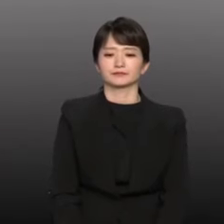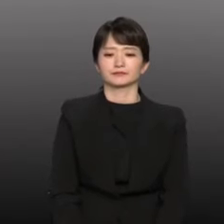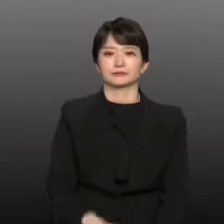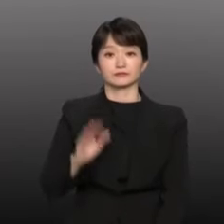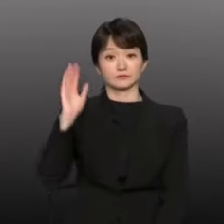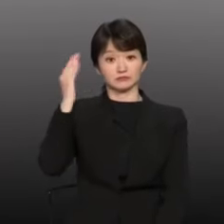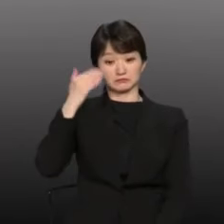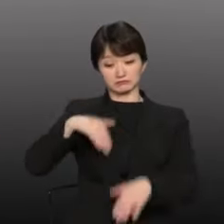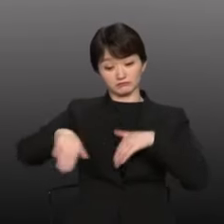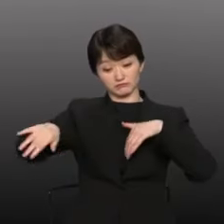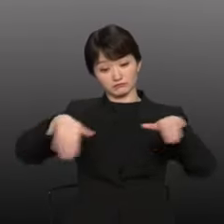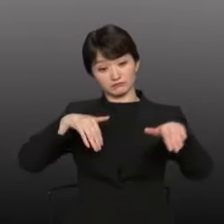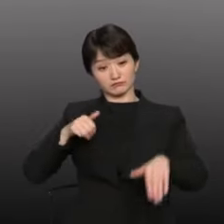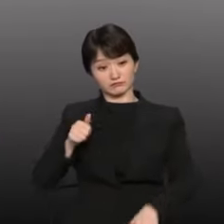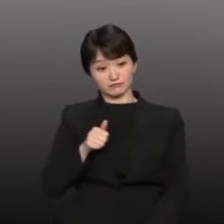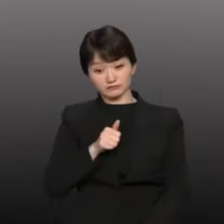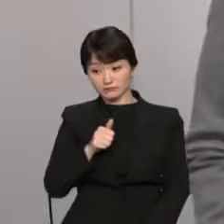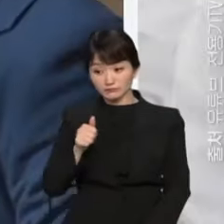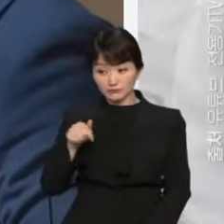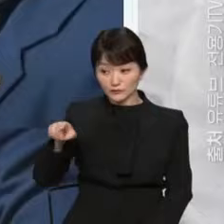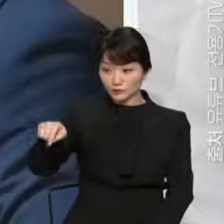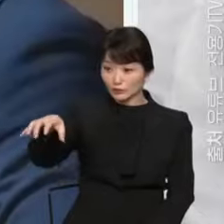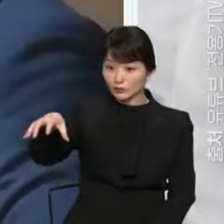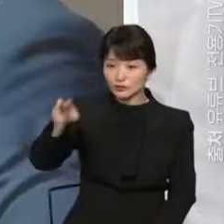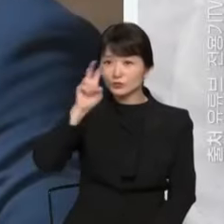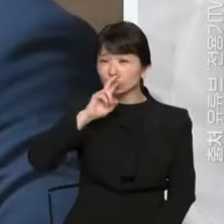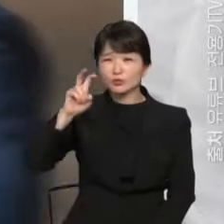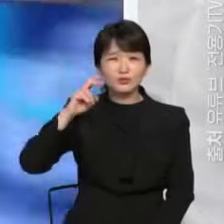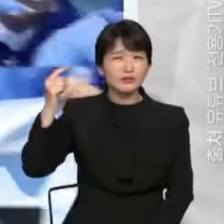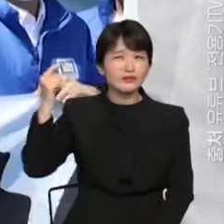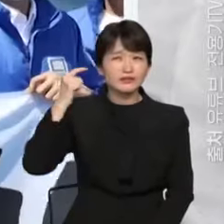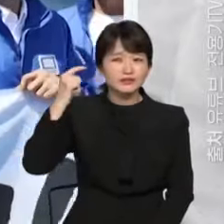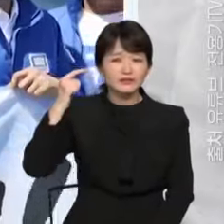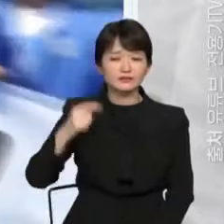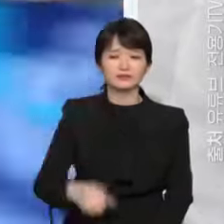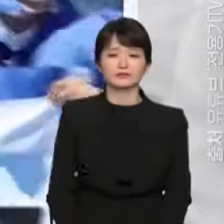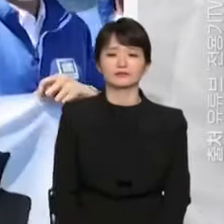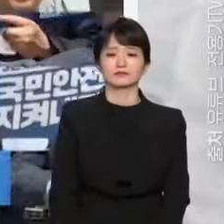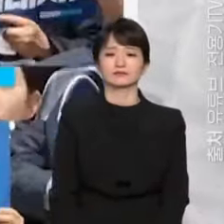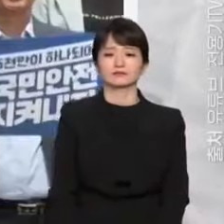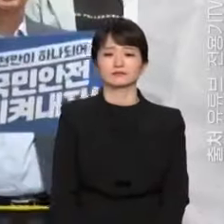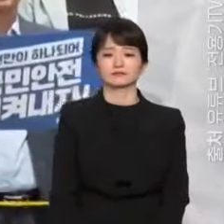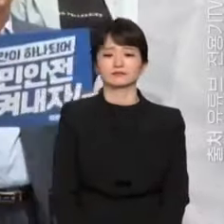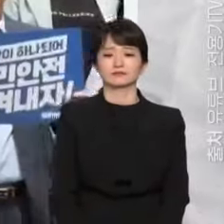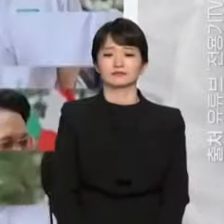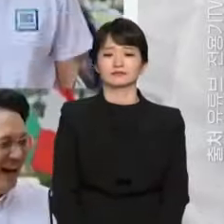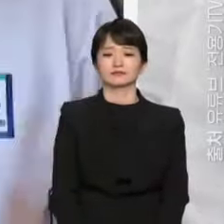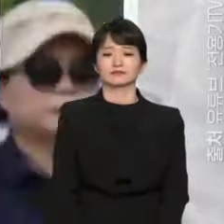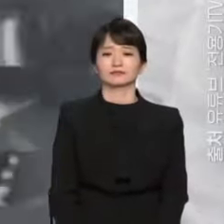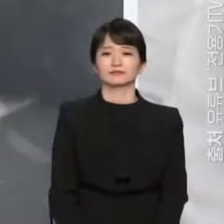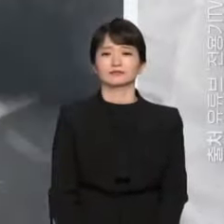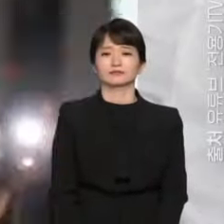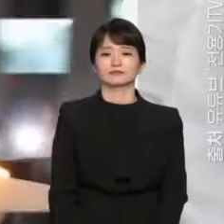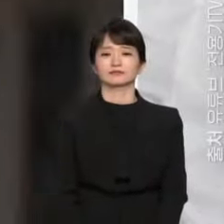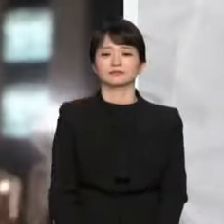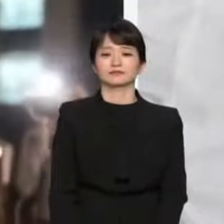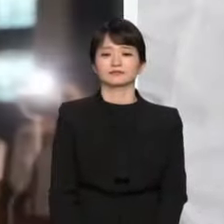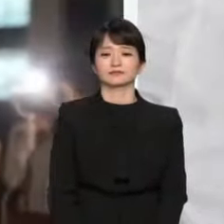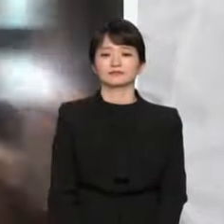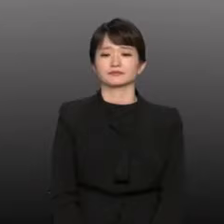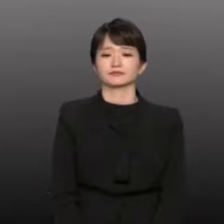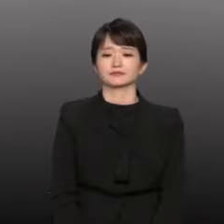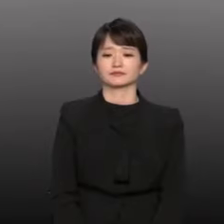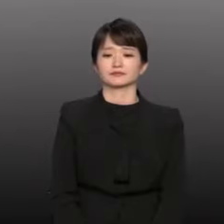요즘 길 가다 보면 여기서도 힘차게 달려라 기후 1번